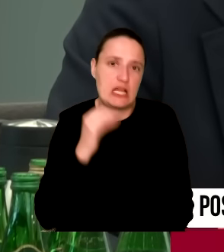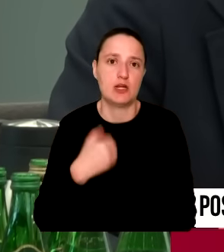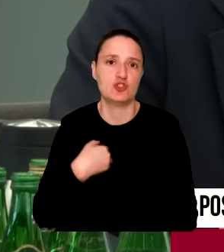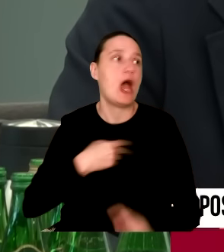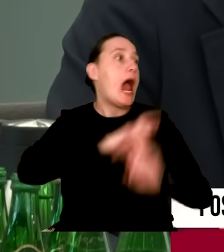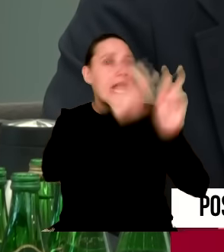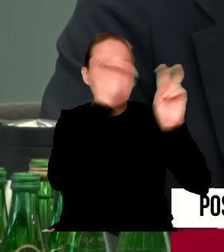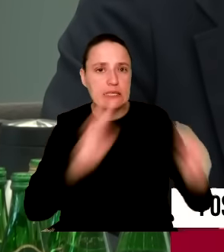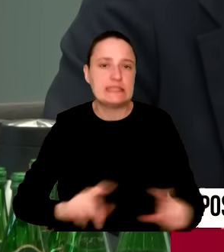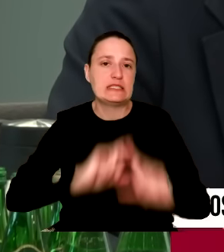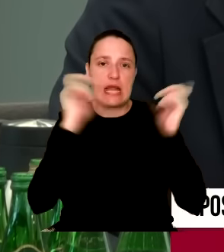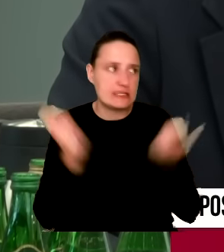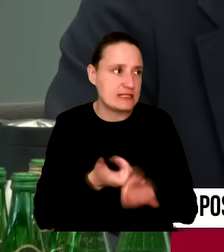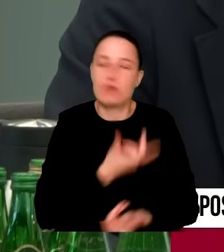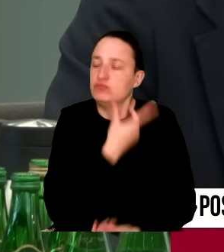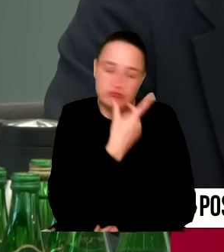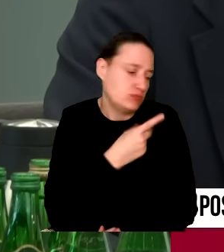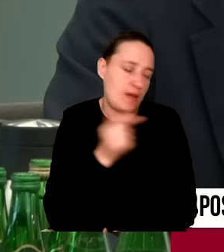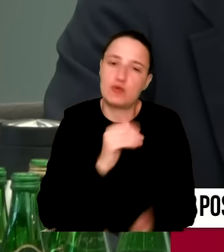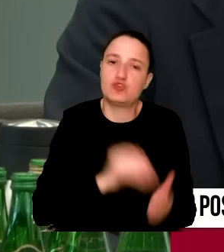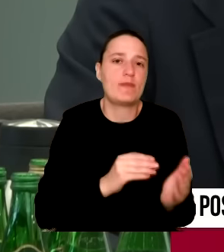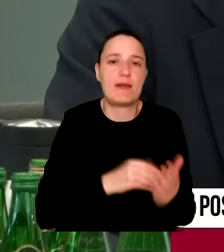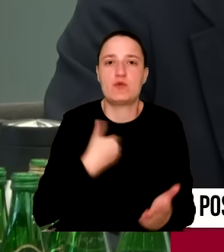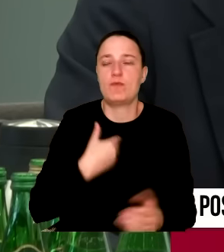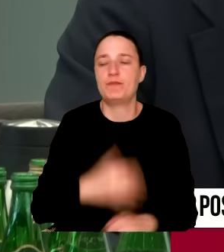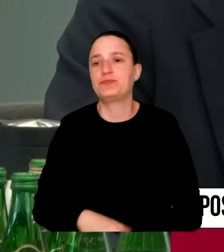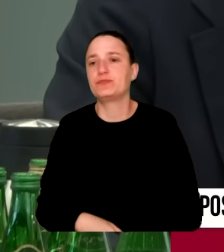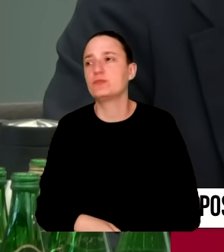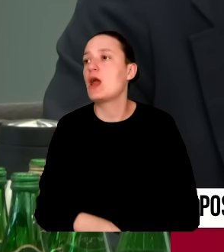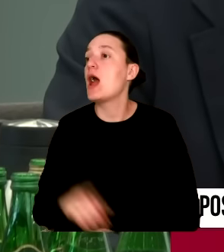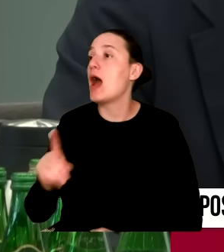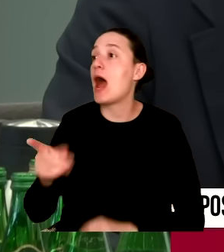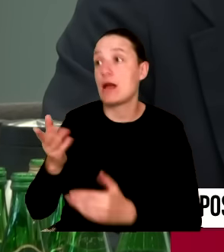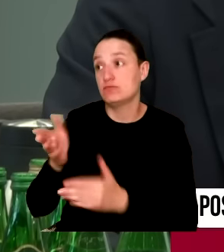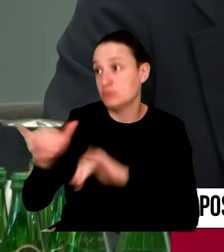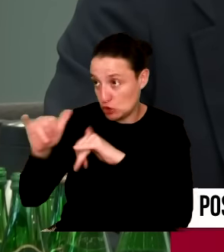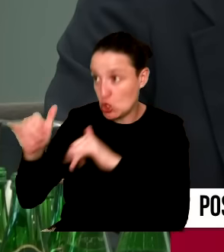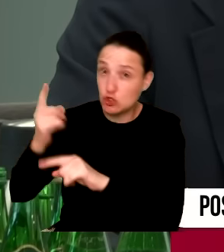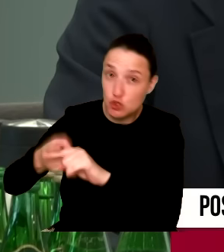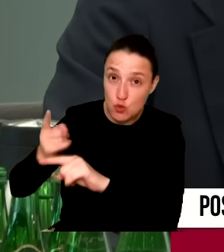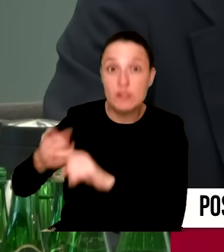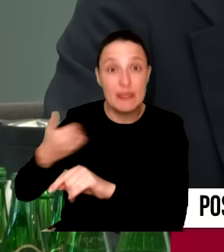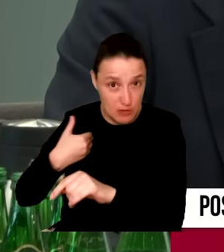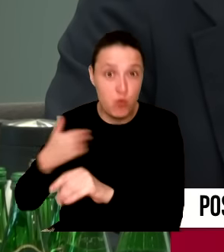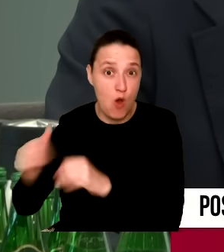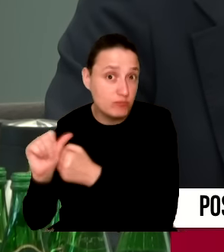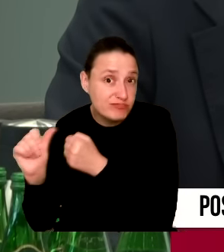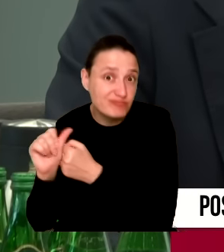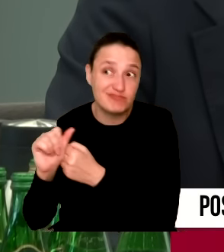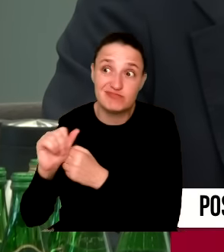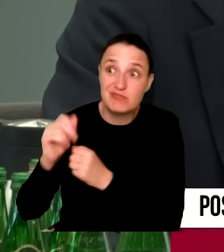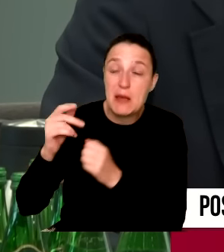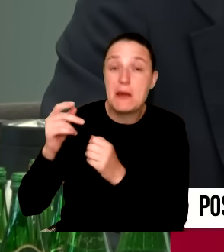gospodarczych z pandemią koronawirusa A czy któryś z członków rządu wspominał bądź też argumentował że państwa nie będzie stać na